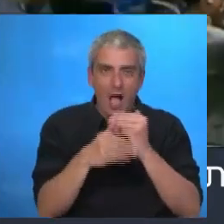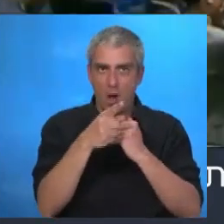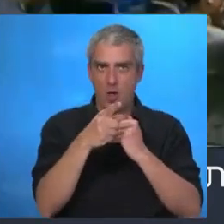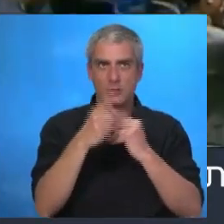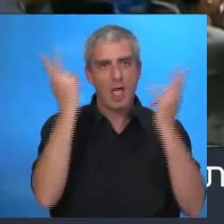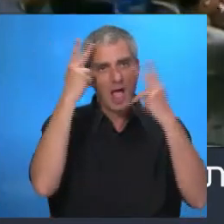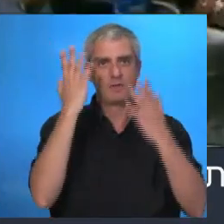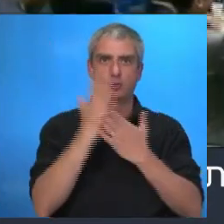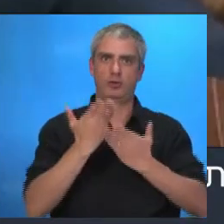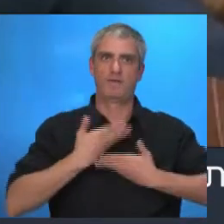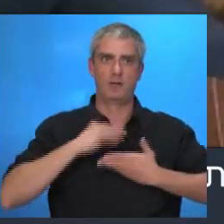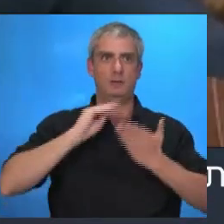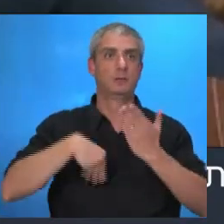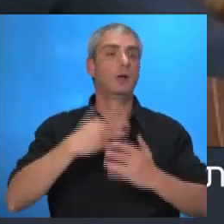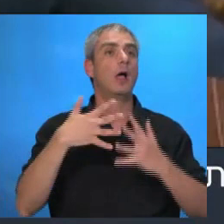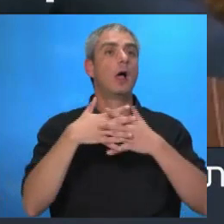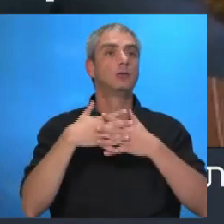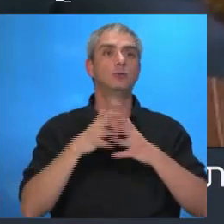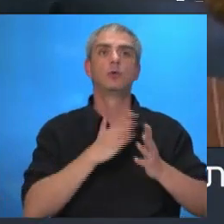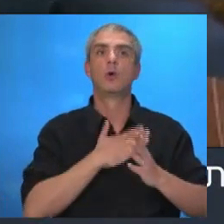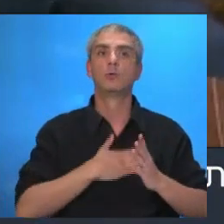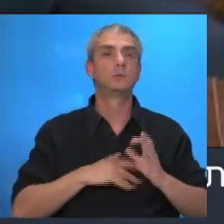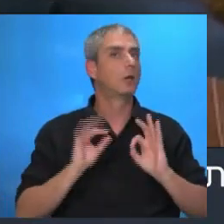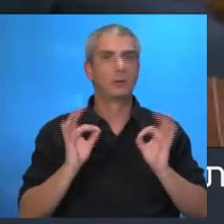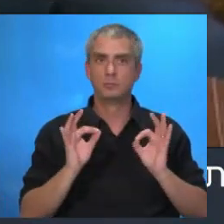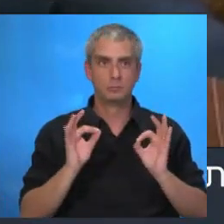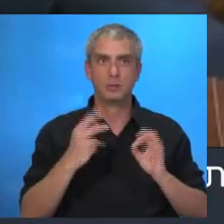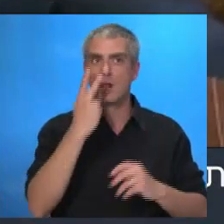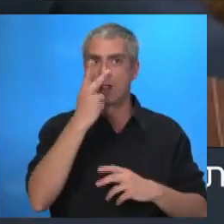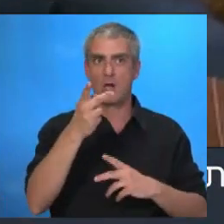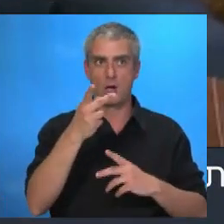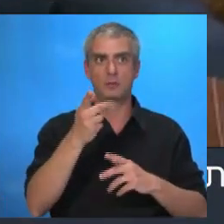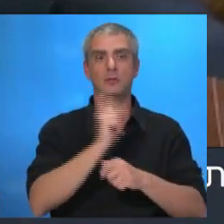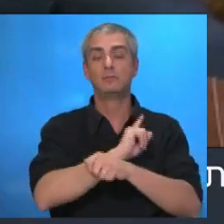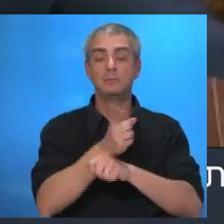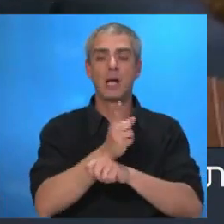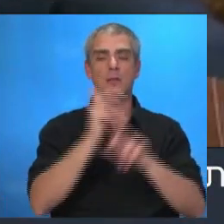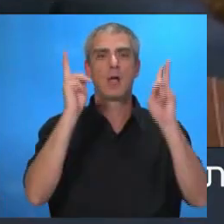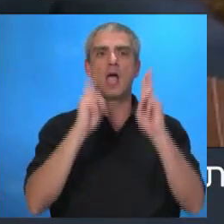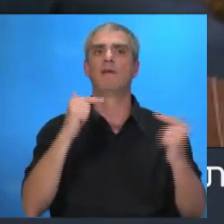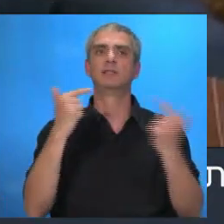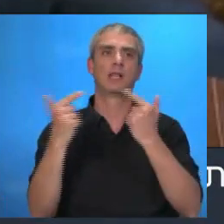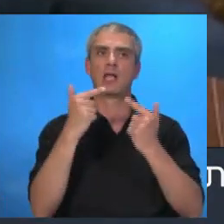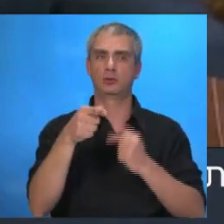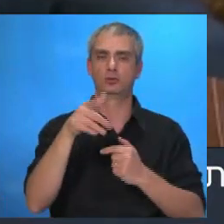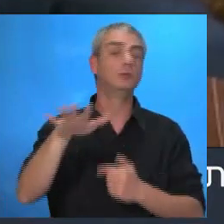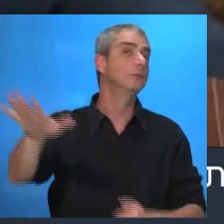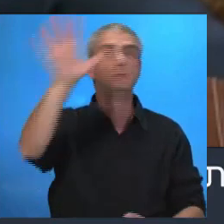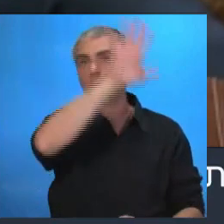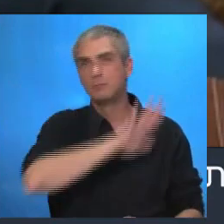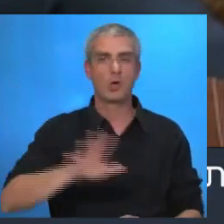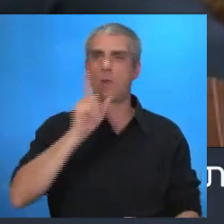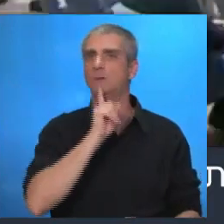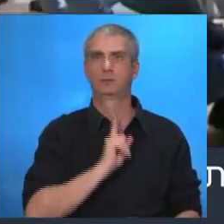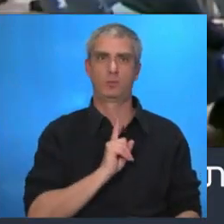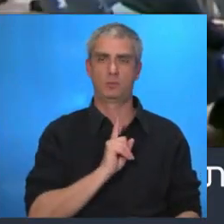ההבנות שהושגו. The United States wants nothing more than to see the ceasefire in this resolution implemented immediately across